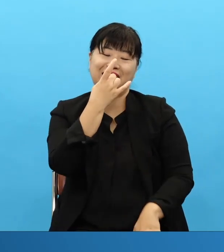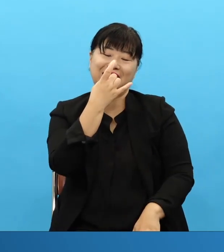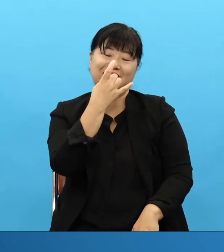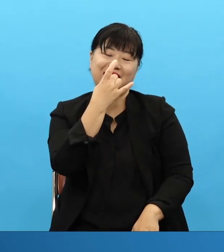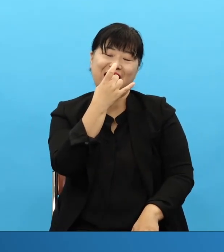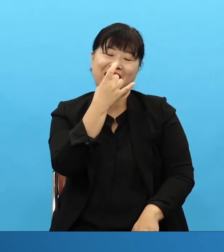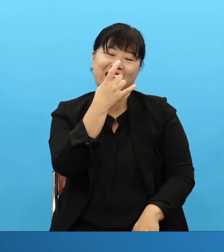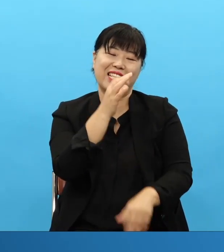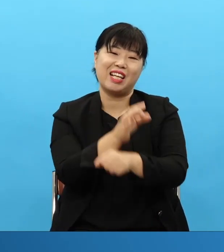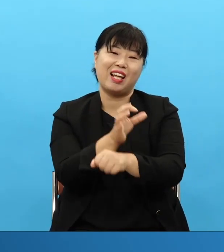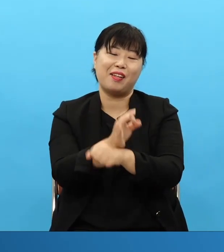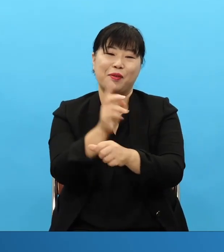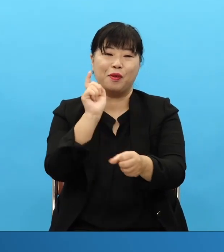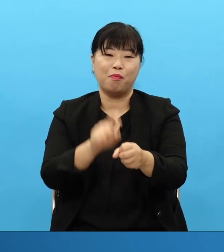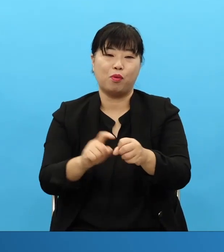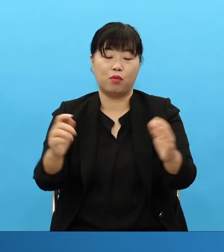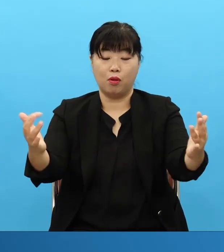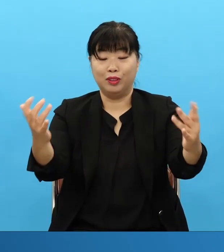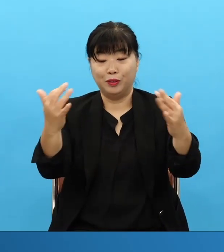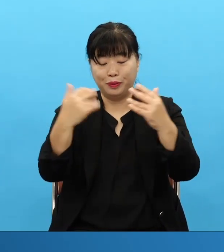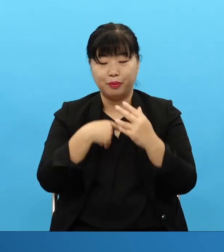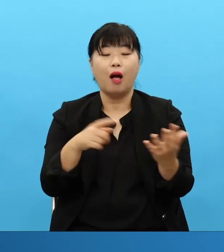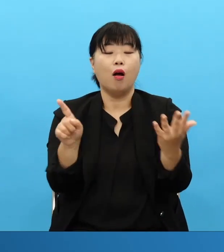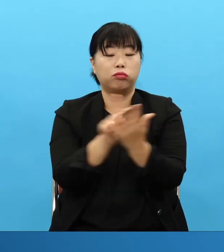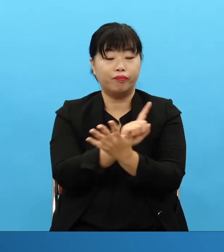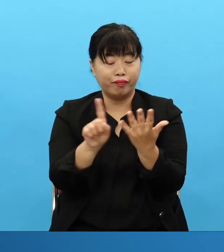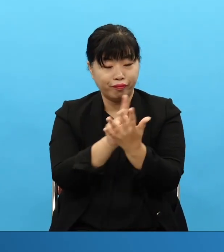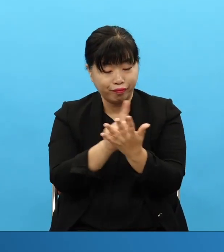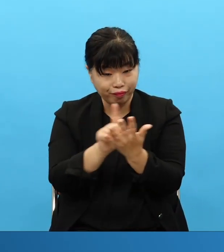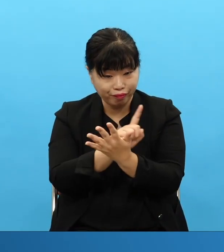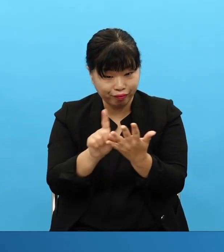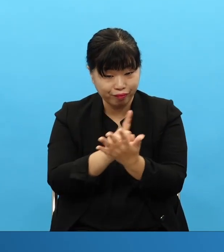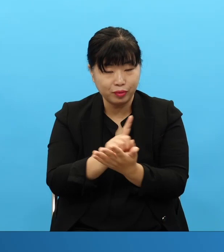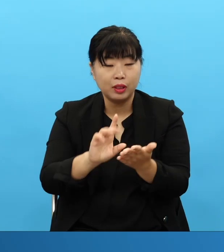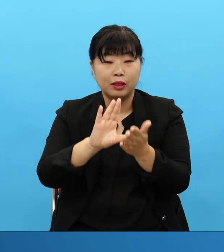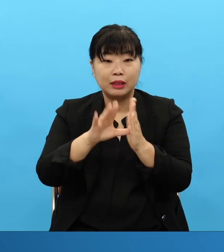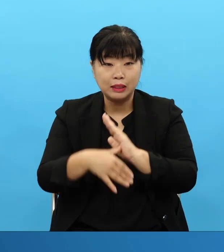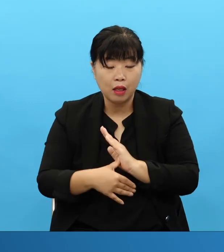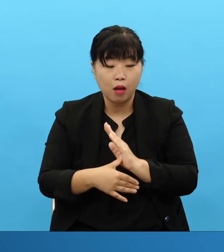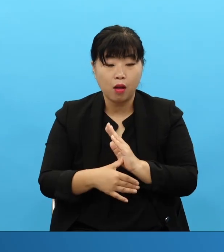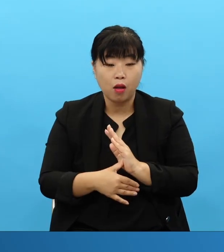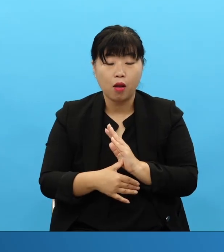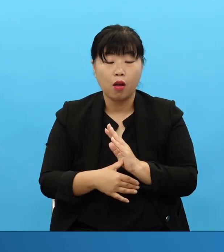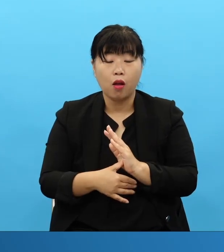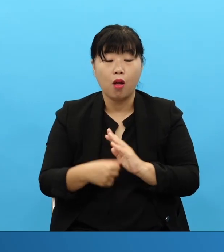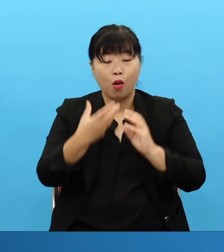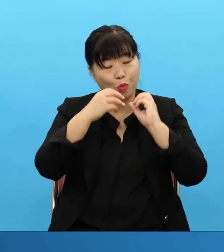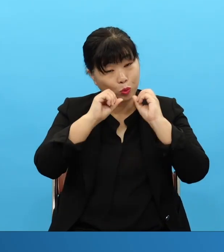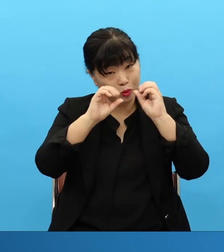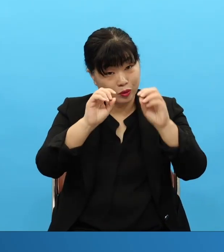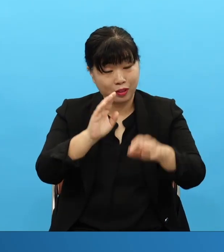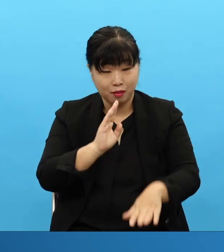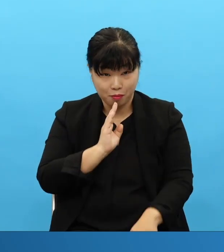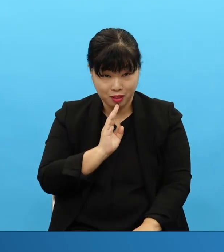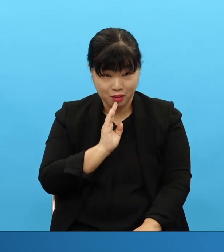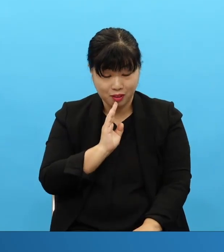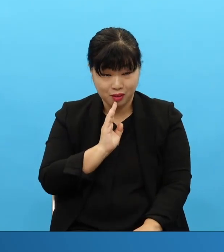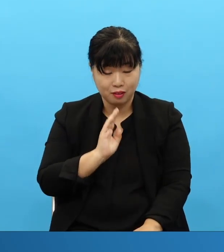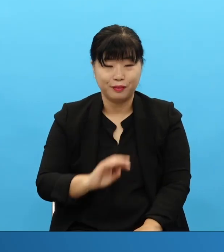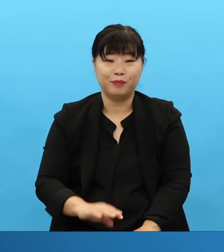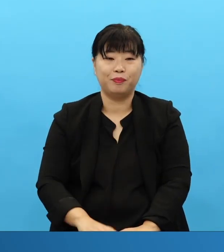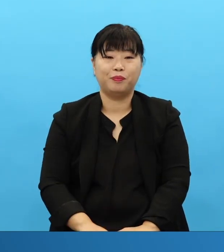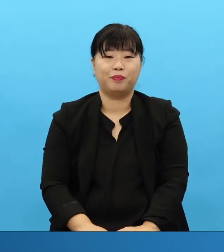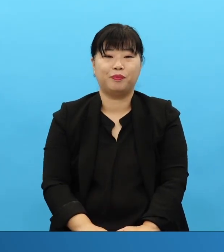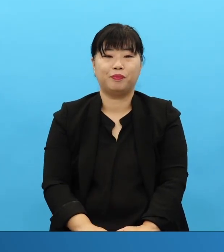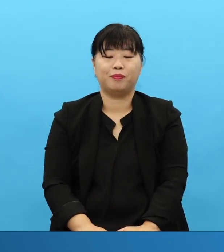그럼 brothers. 다른 나라 사람에게는 어떻게 했겠습니까? Then what do you think how he treated the people of other nations? 엄청난 일이 벌어진 It 거예요. was tremendous what took place there. 사실은